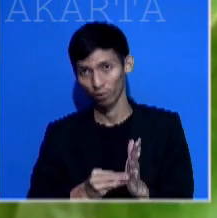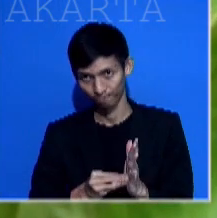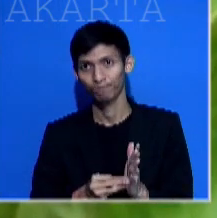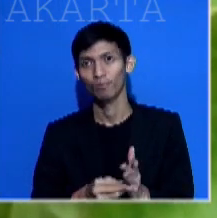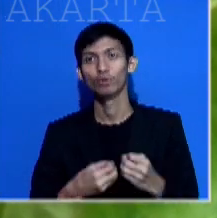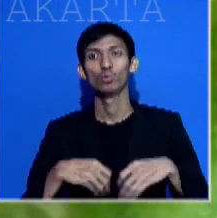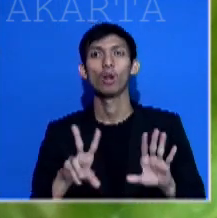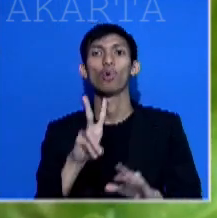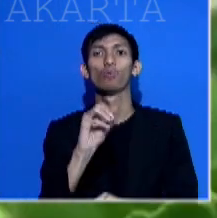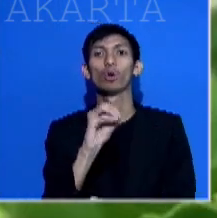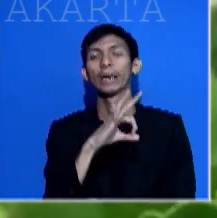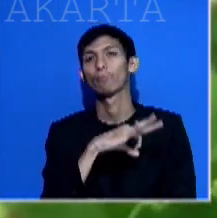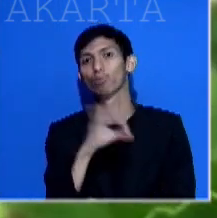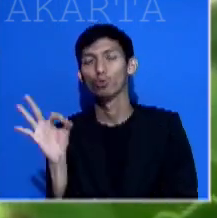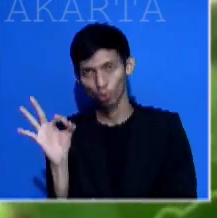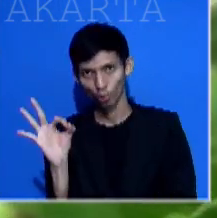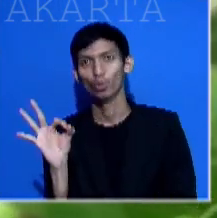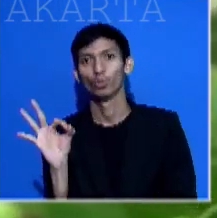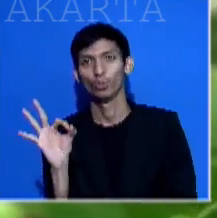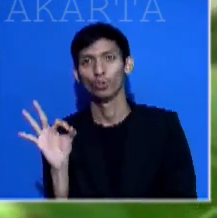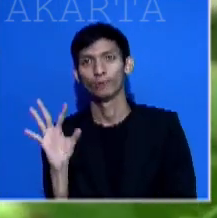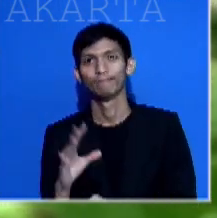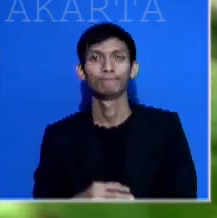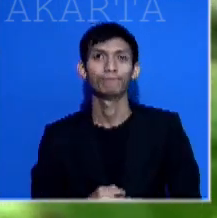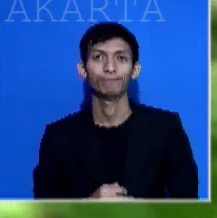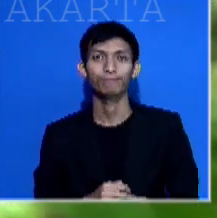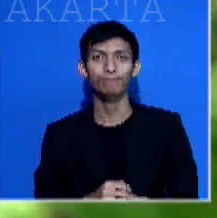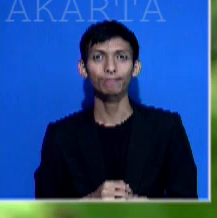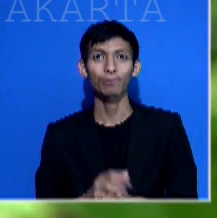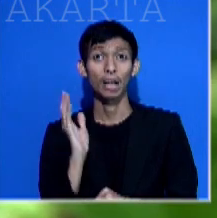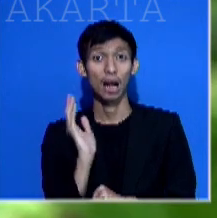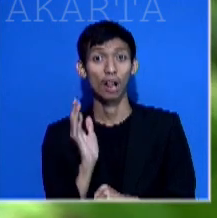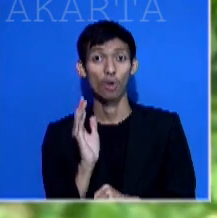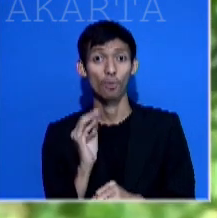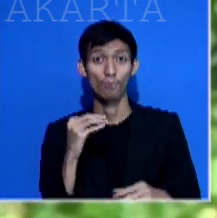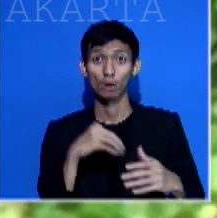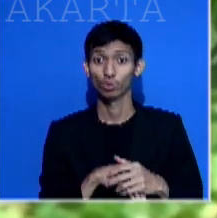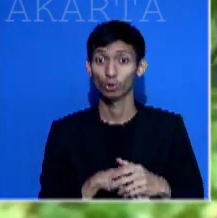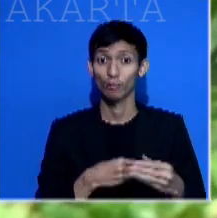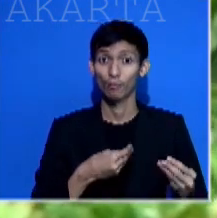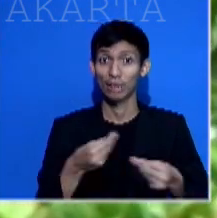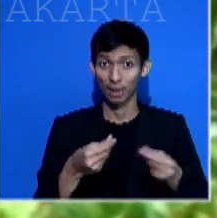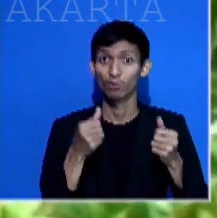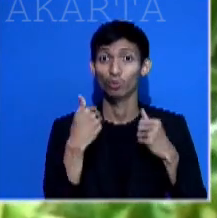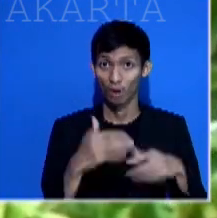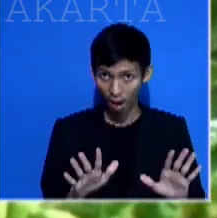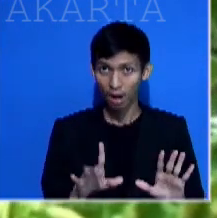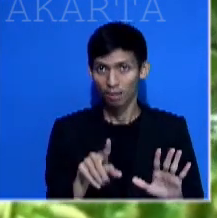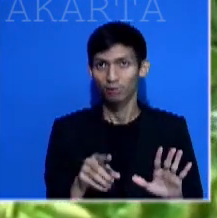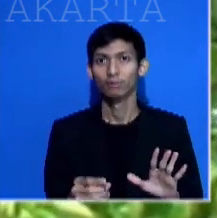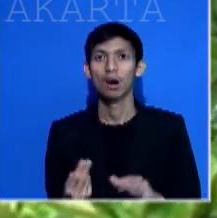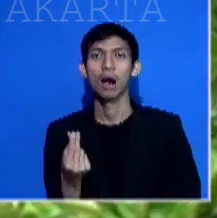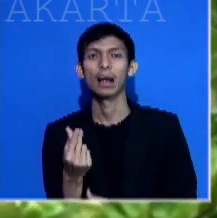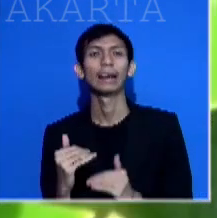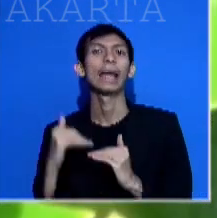kali dasaran Rp1.000 saben kilonipun. Sawetawis nalika sampun mlebet peken saya malih mlebet supermarket reginipun saged tikel